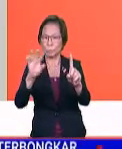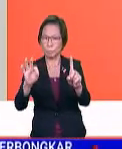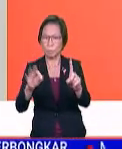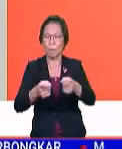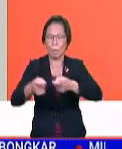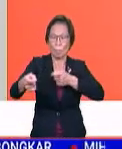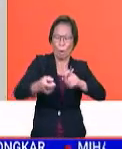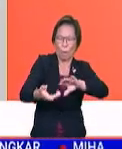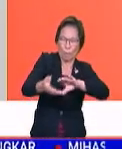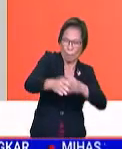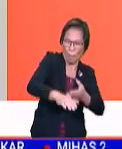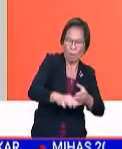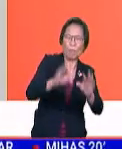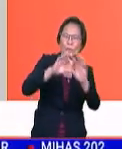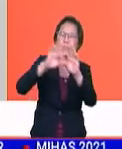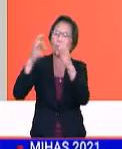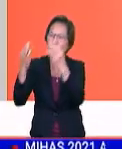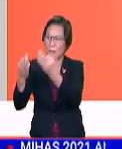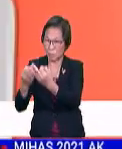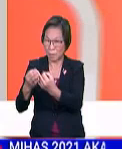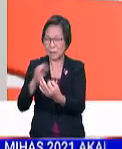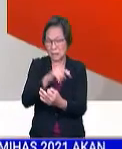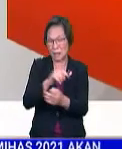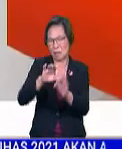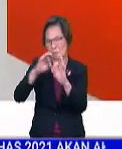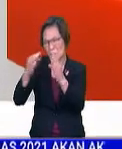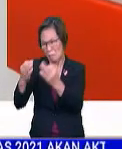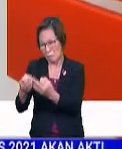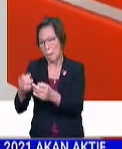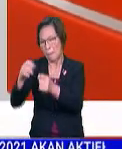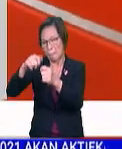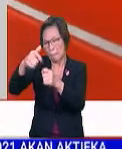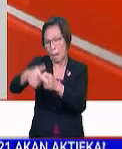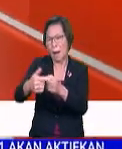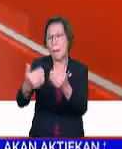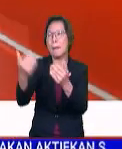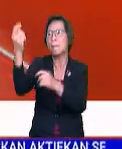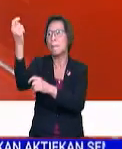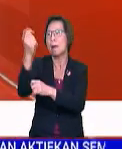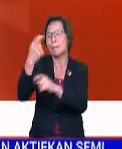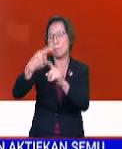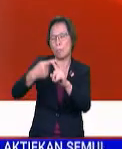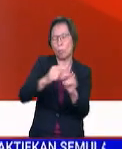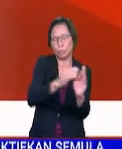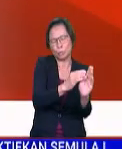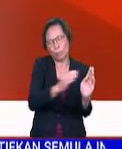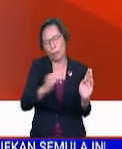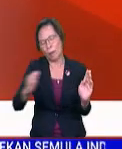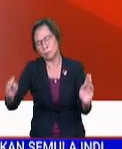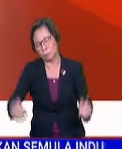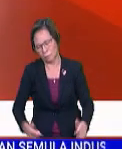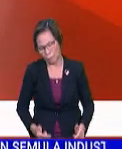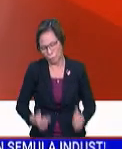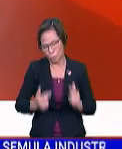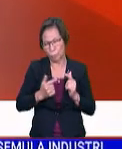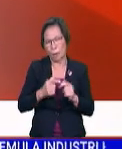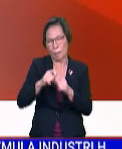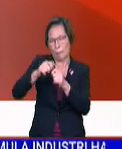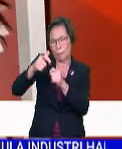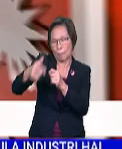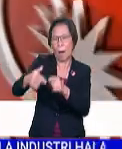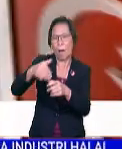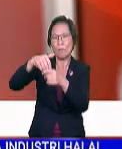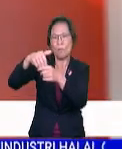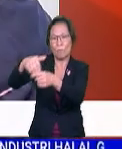faedah pengurusan mayat, waris Alairham juga akan menerima bayaran faedah pencen bulanan sepanjang hayat. Bayaran